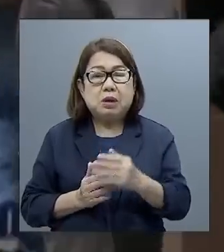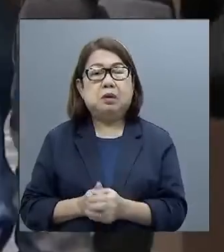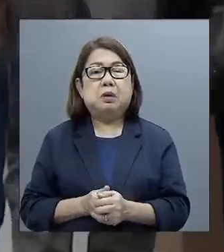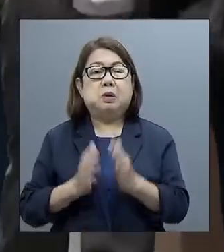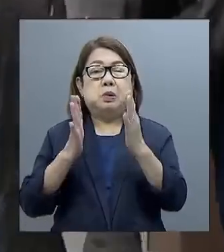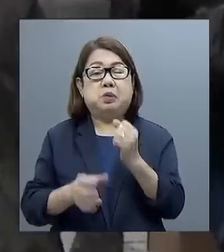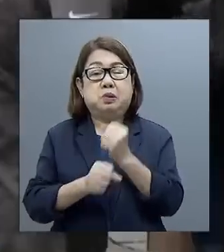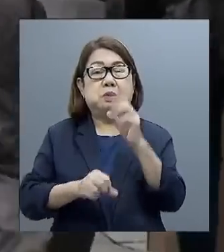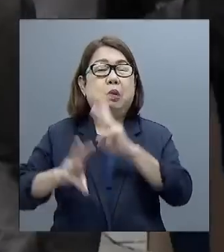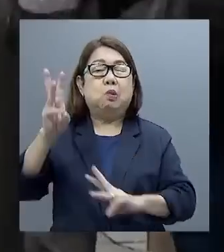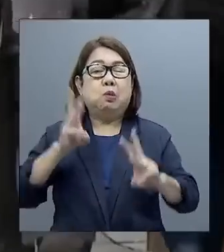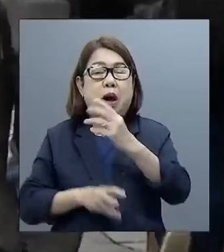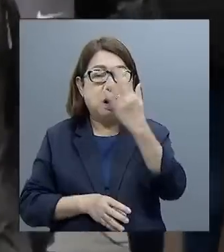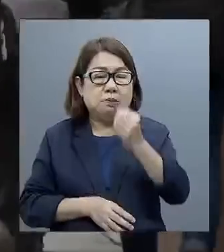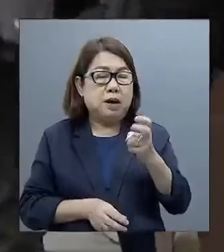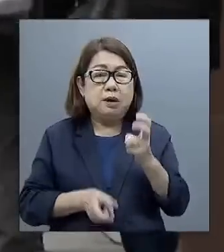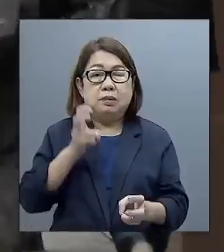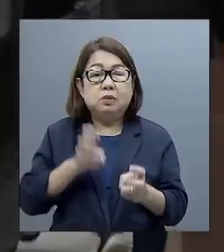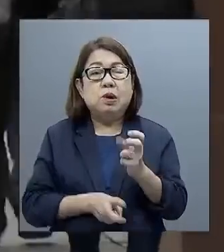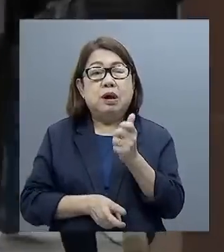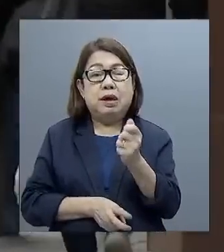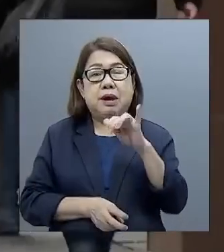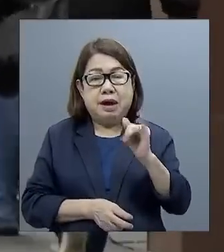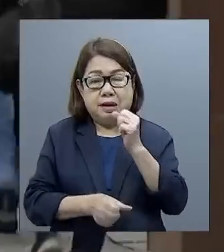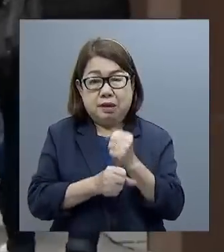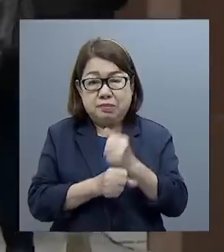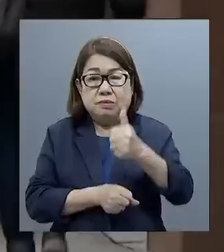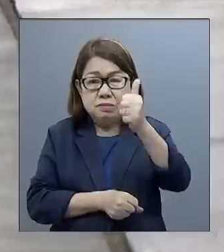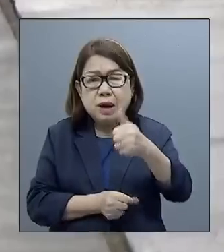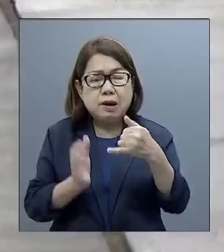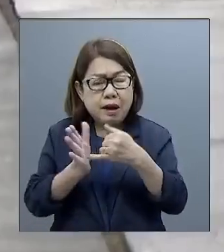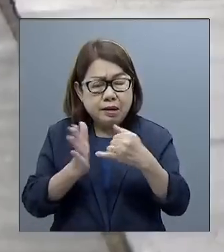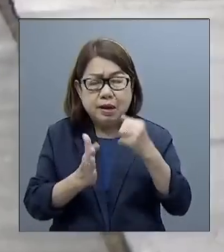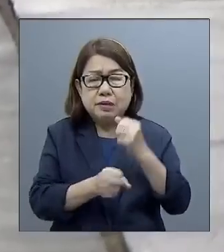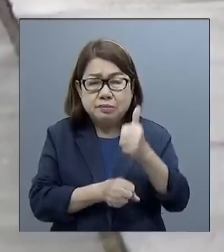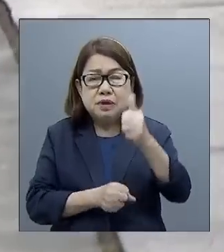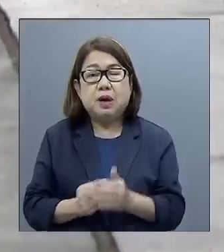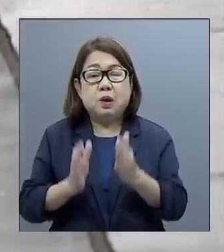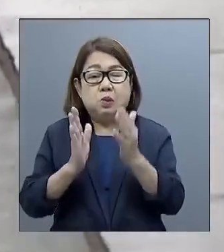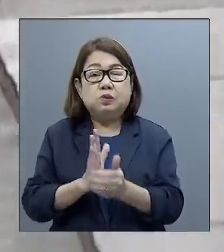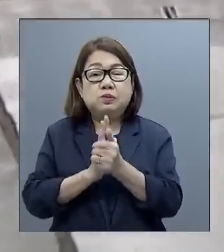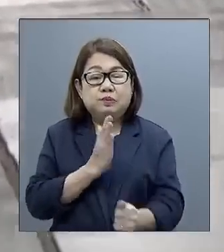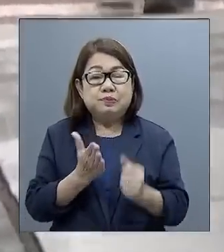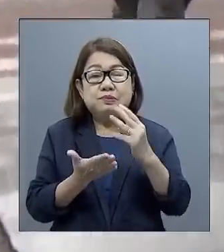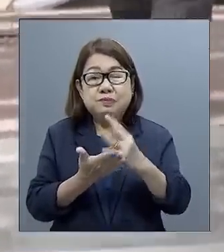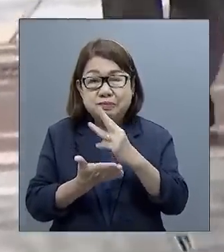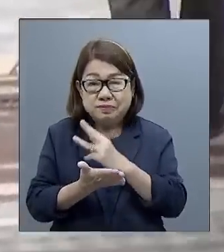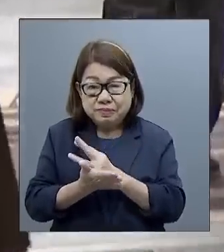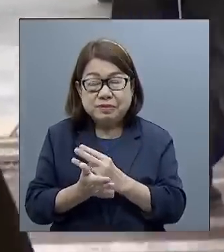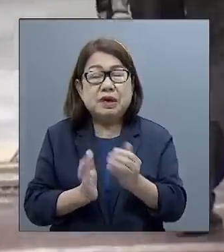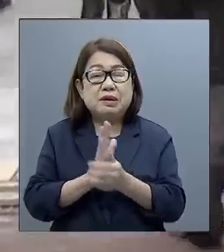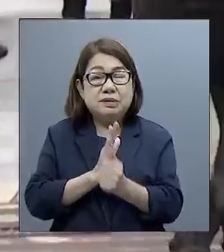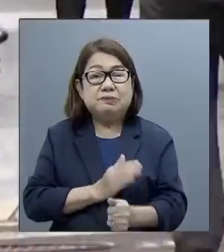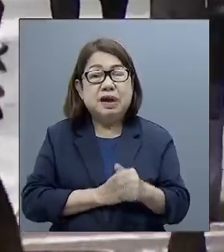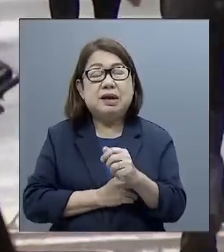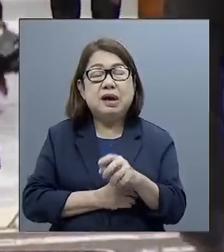ษย์ค่ะโดยเฉพาะอย่างยิ่งงานที่ไม่ได้มีความซับซ้อนมากนักซึ่งนักวิจัยของ OpenAI นะคะที่วิจัยระบบ AI ประเมิน